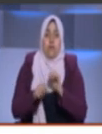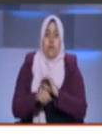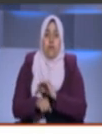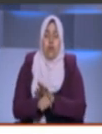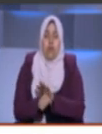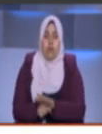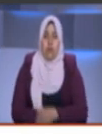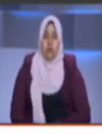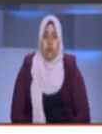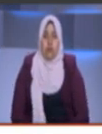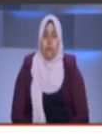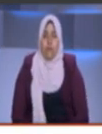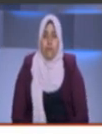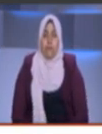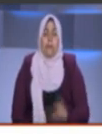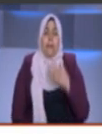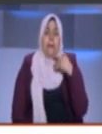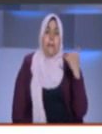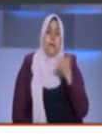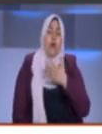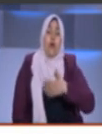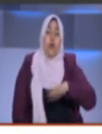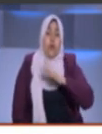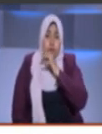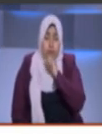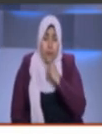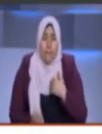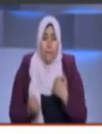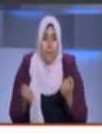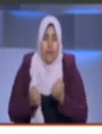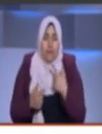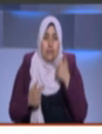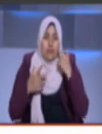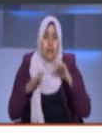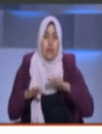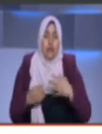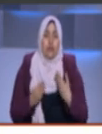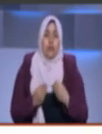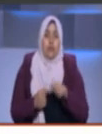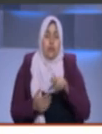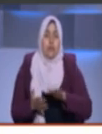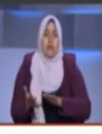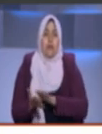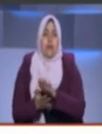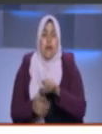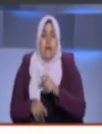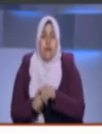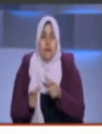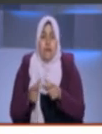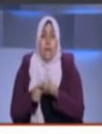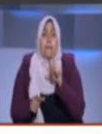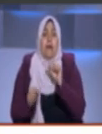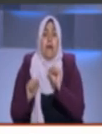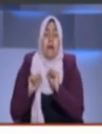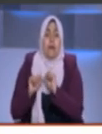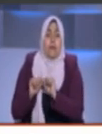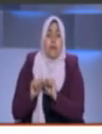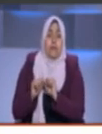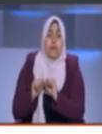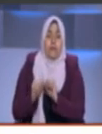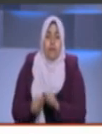يعني بيحاول الفرنسيين التعايش مع هذه الفتره. نعم. اما فيما يخص